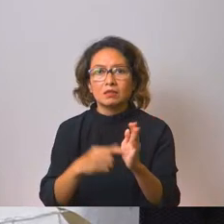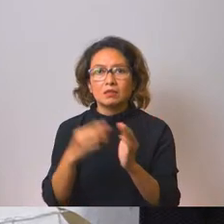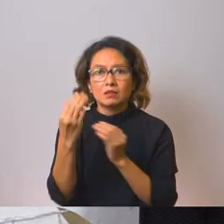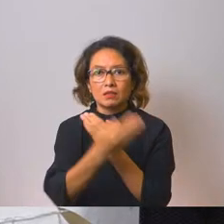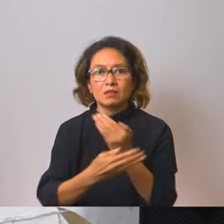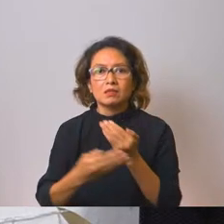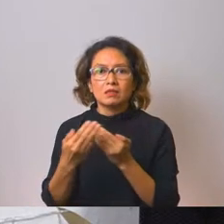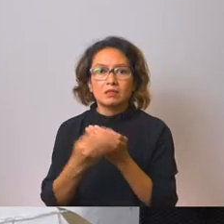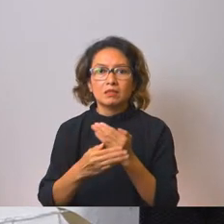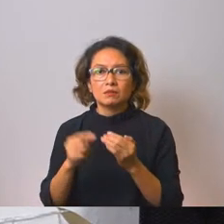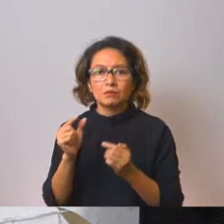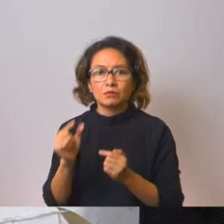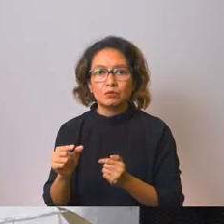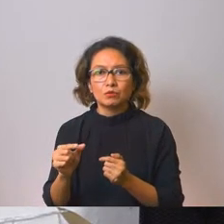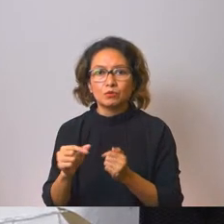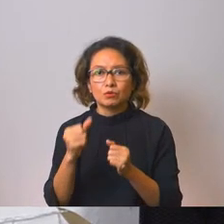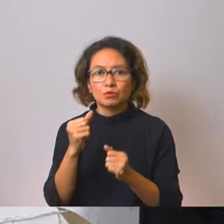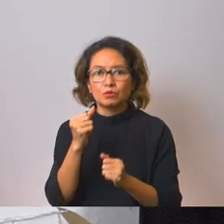pendidiknya.